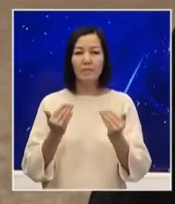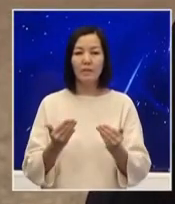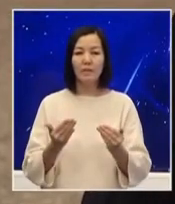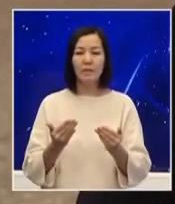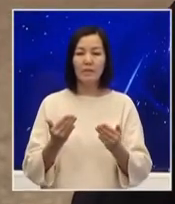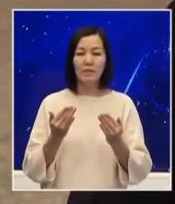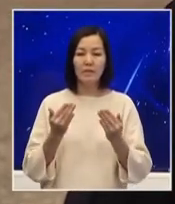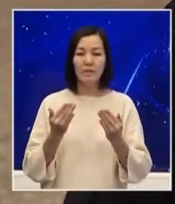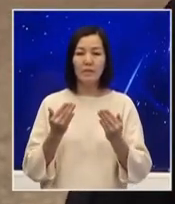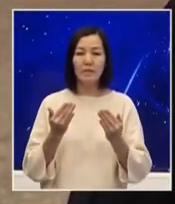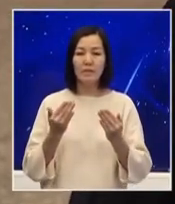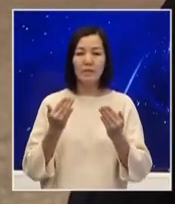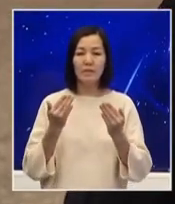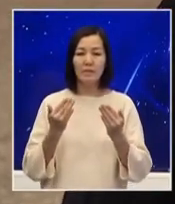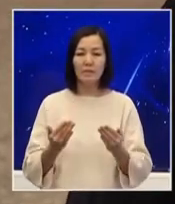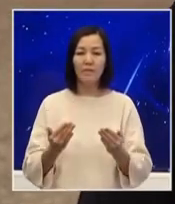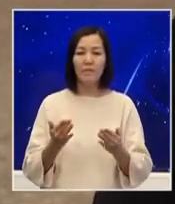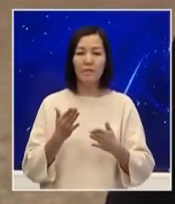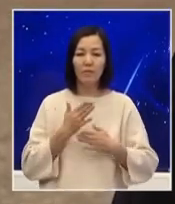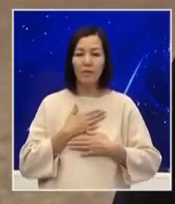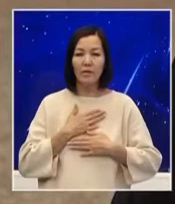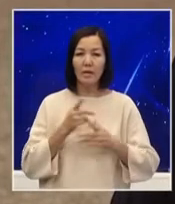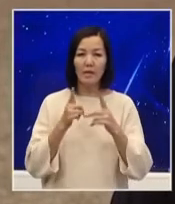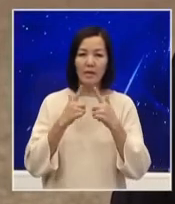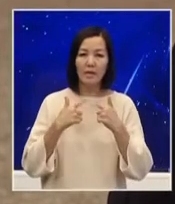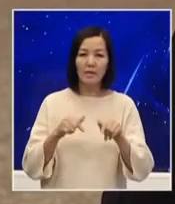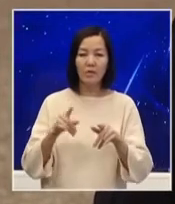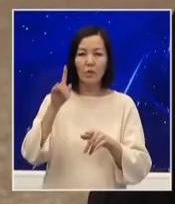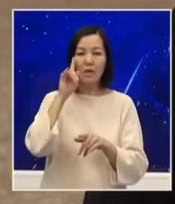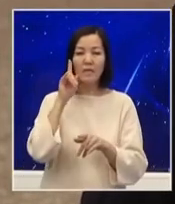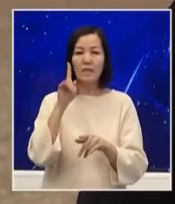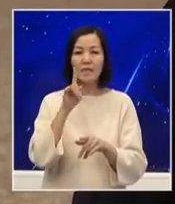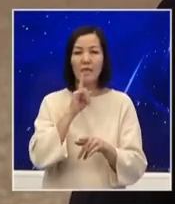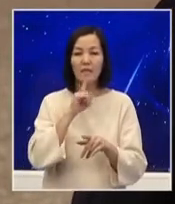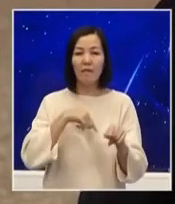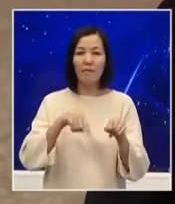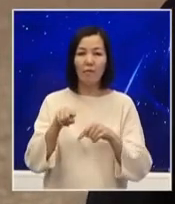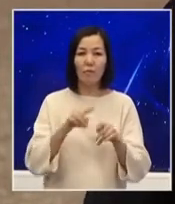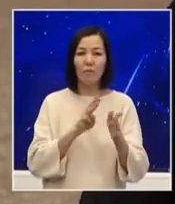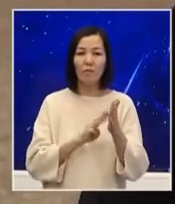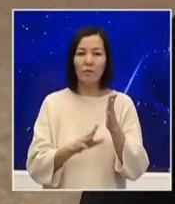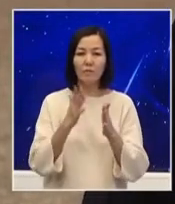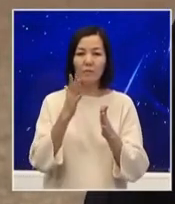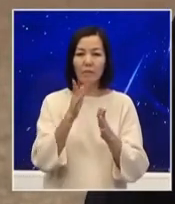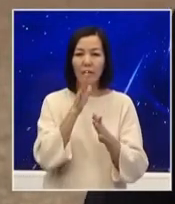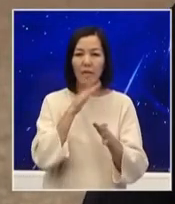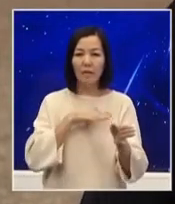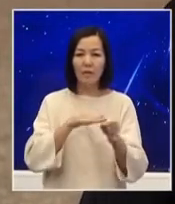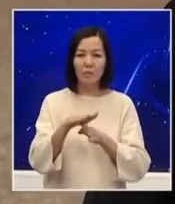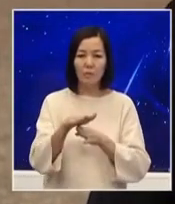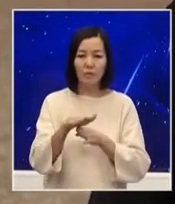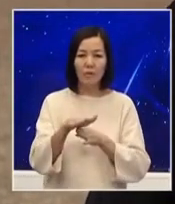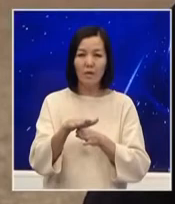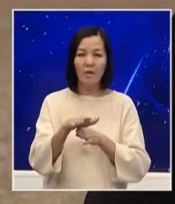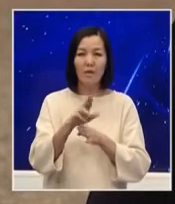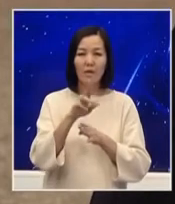чествовали одного из организаторов казахстанского футбола, Ему 85 лет.